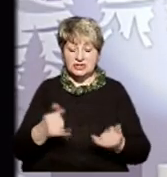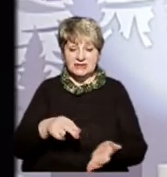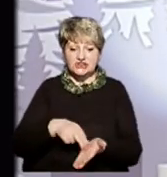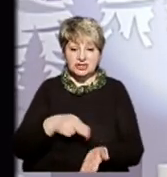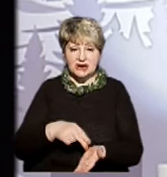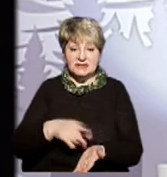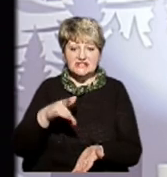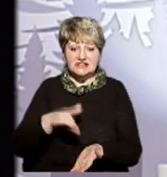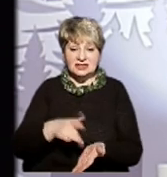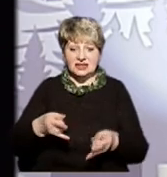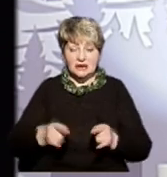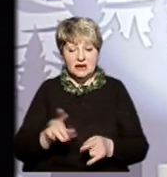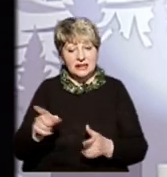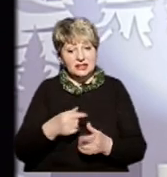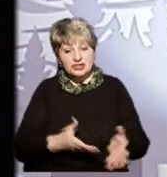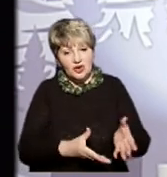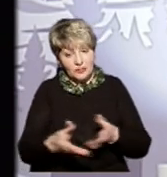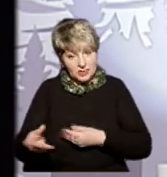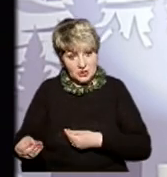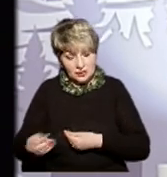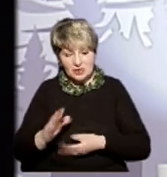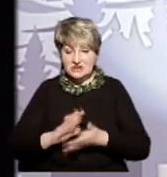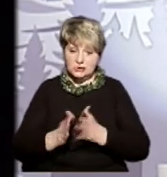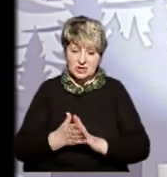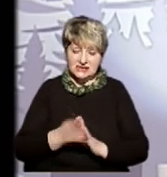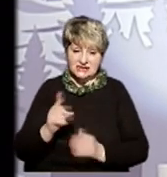умовах війни та чи вплинула на здоров'я породіль ситуація